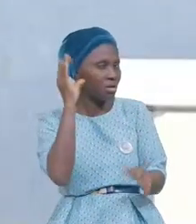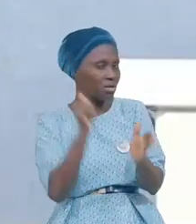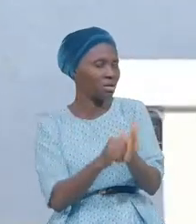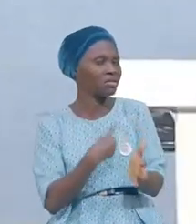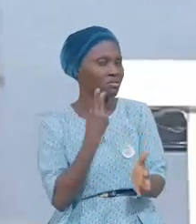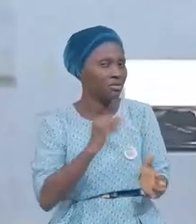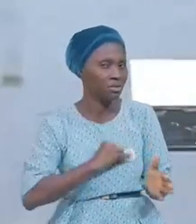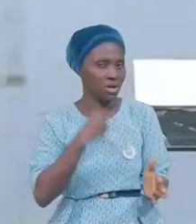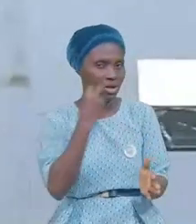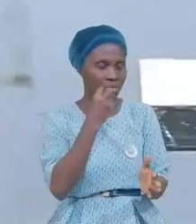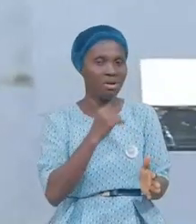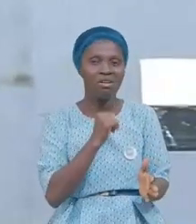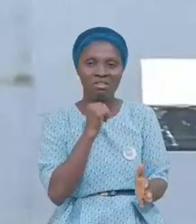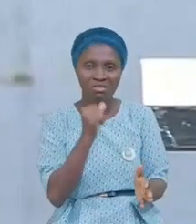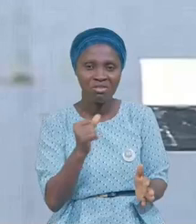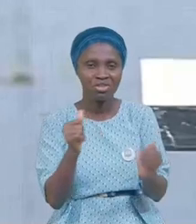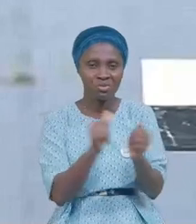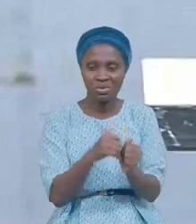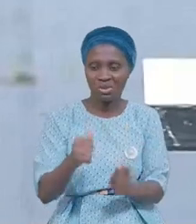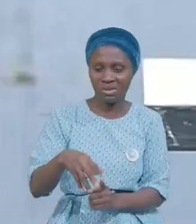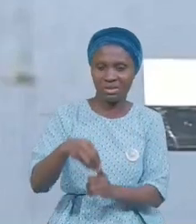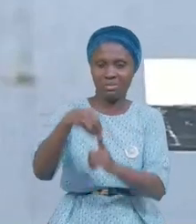dit, ce n'est pas avec